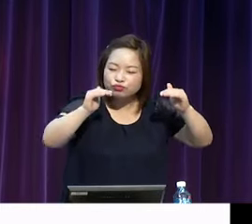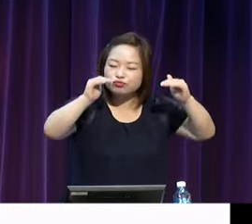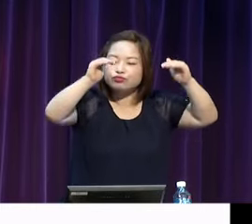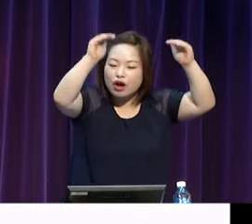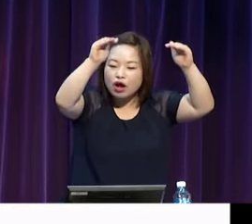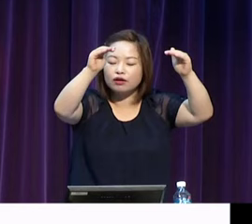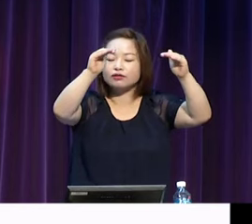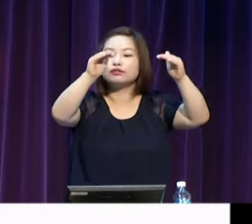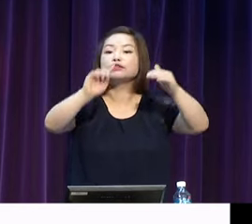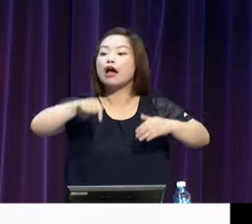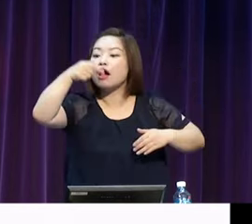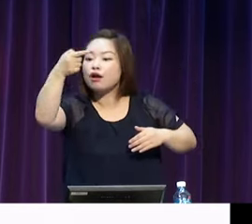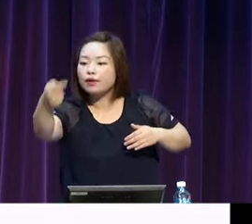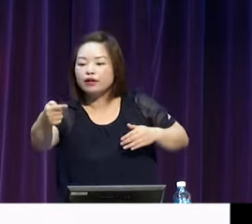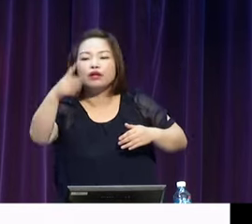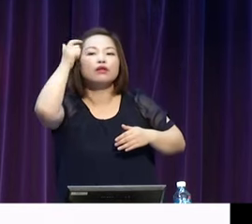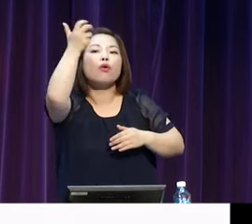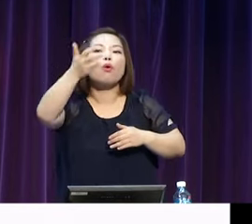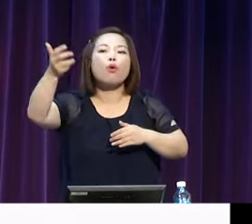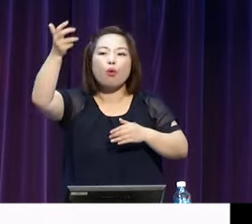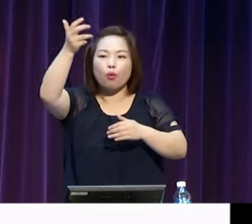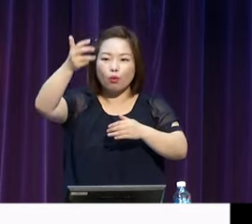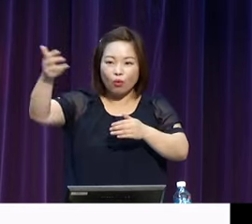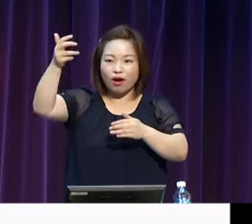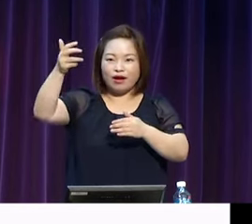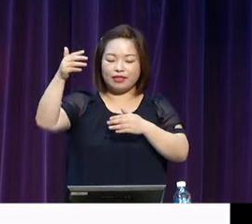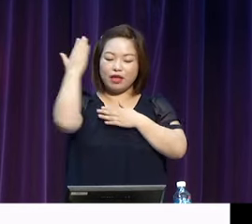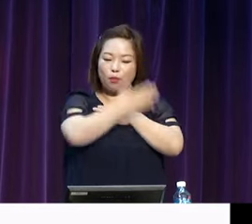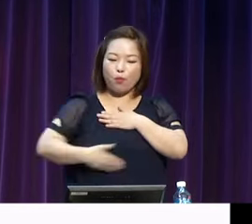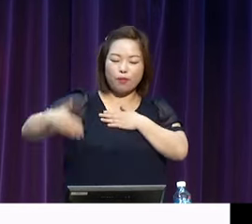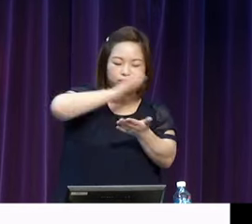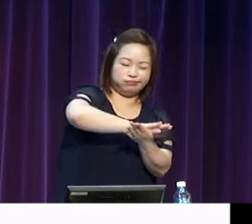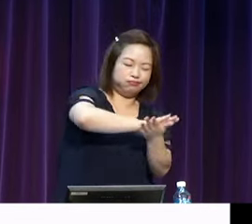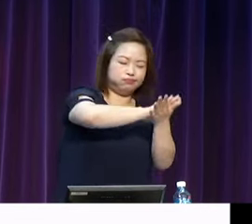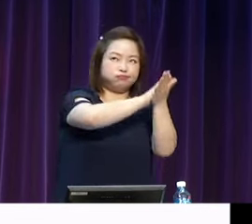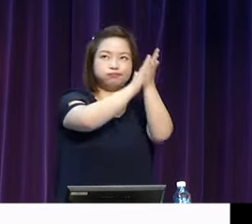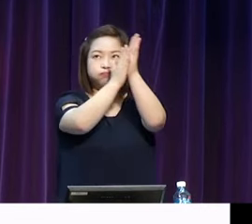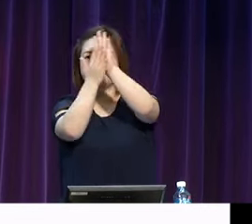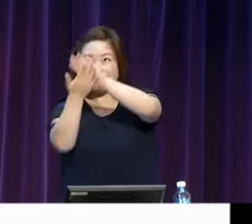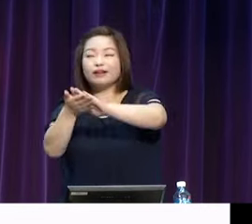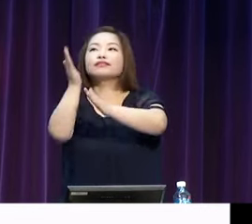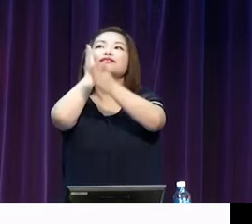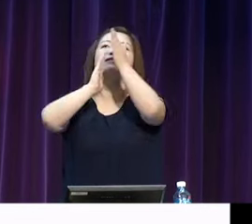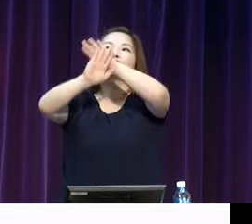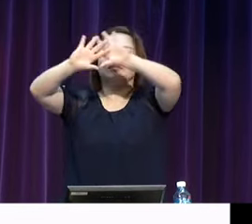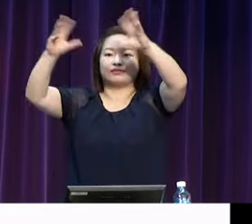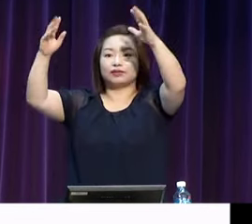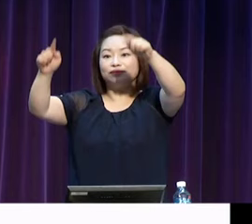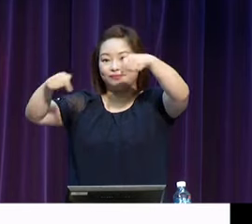중에서 구원을 받은 사람에게 가장 중요한 것이 뭐냐면 두 번째예요.